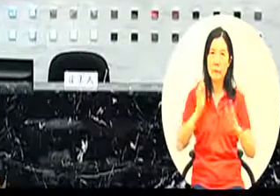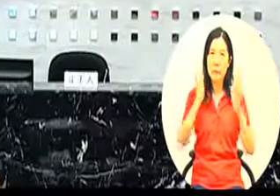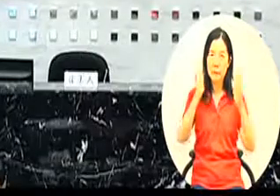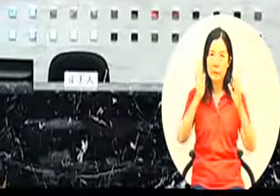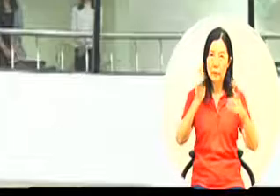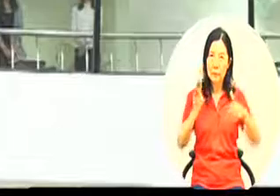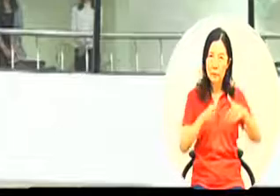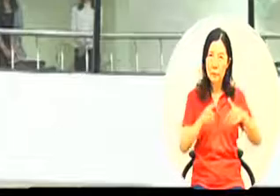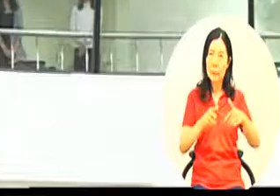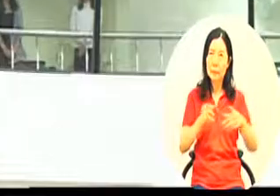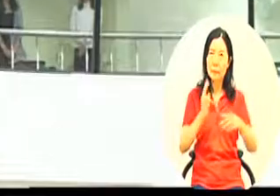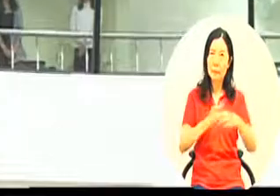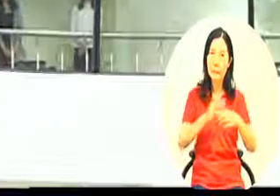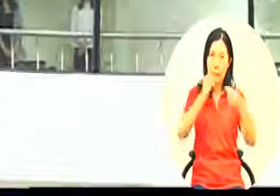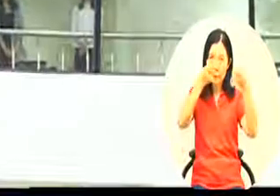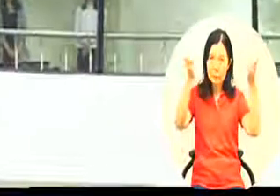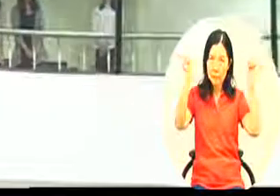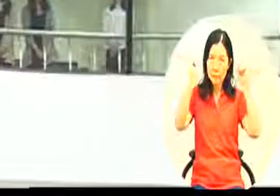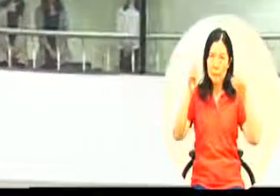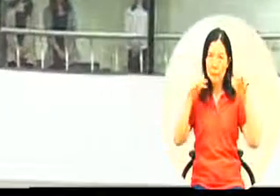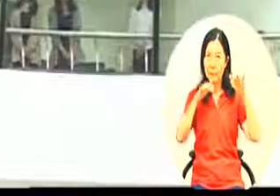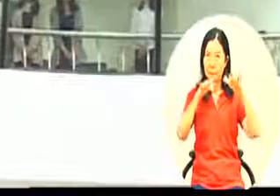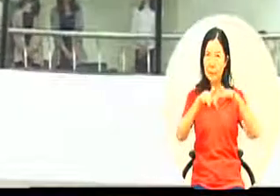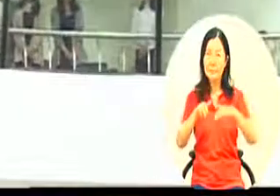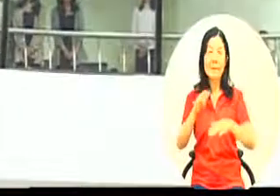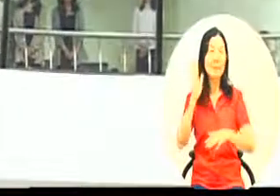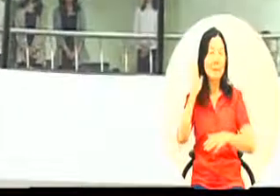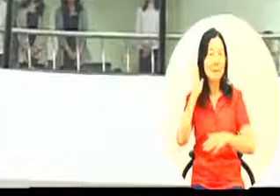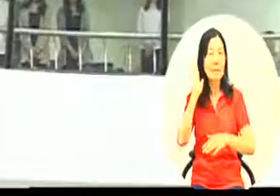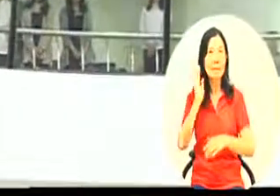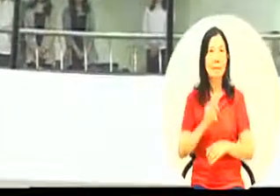学陆生莅临本会旁听，